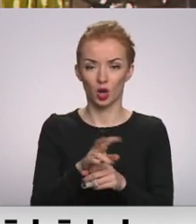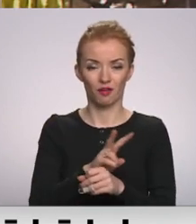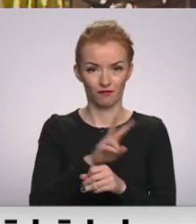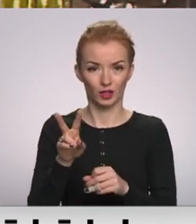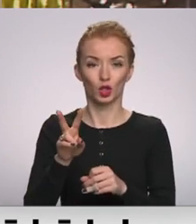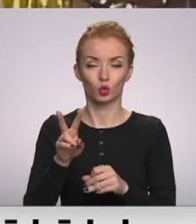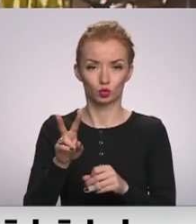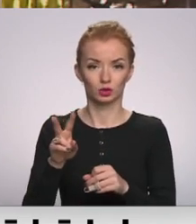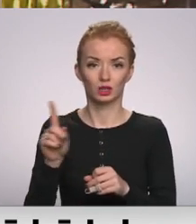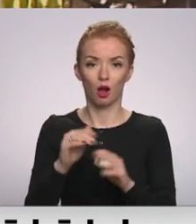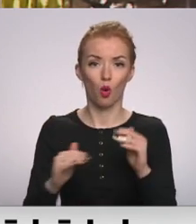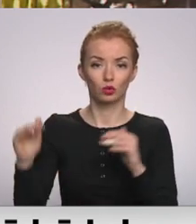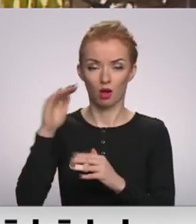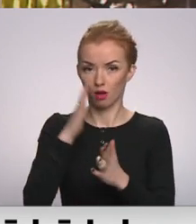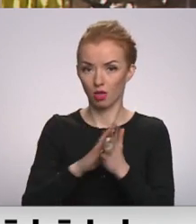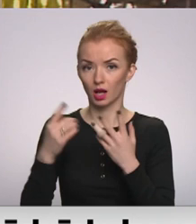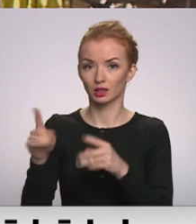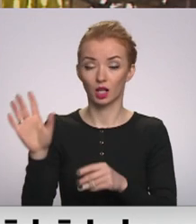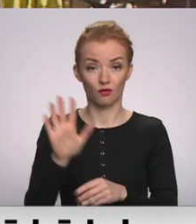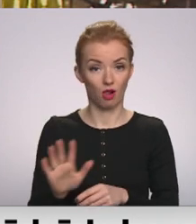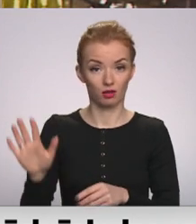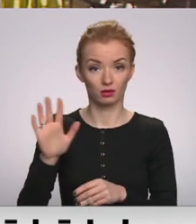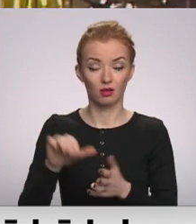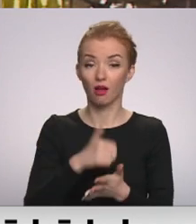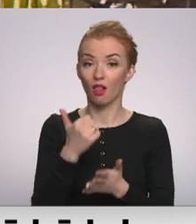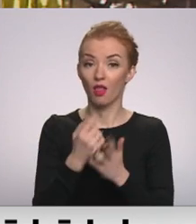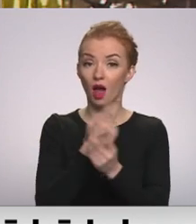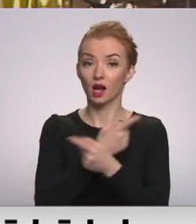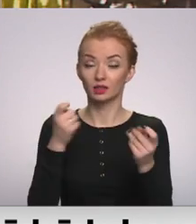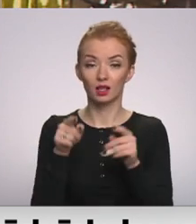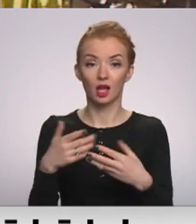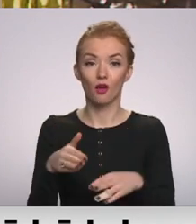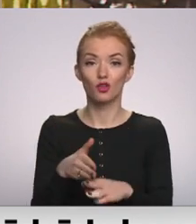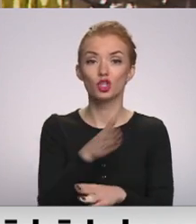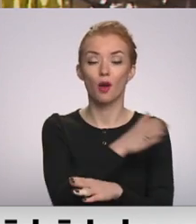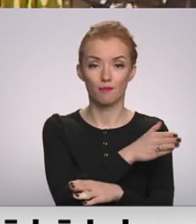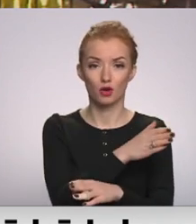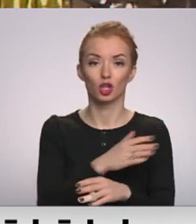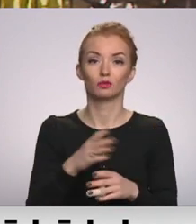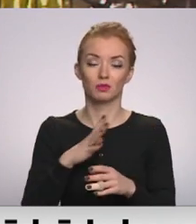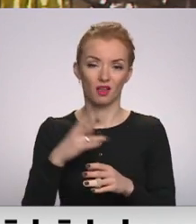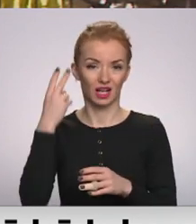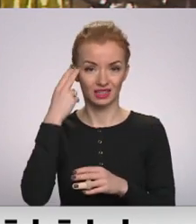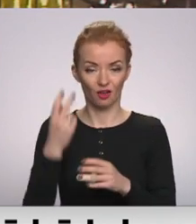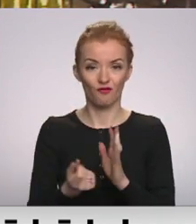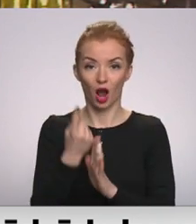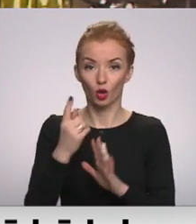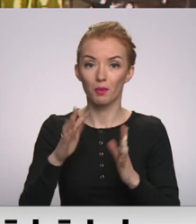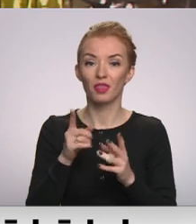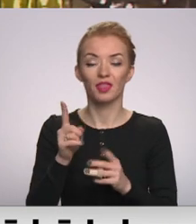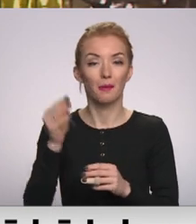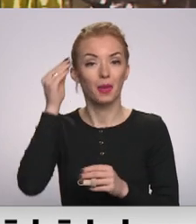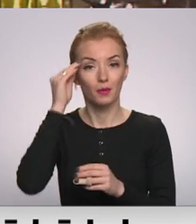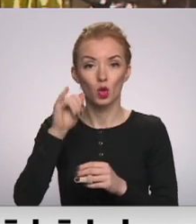saistītos gadījumos ir augstāka nekā citās valstīs. Galvenā atziņa – tie ir jau iepriekš eksistējuši riska faktori, taču tie ir tikai minējumi,